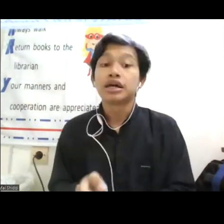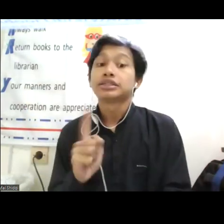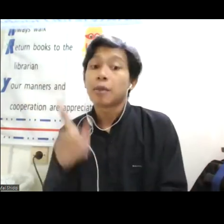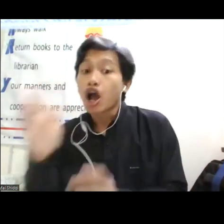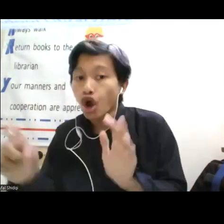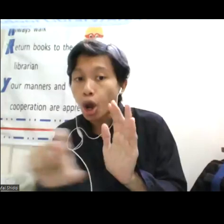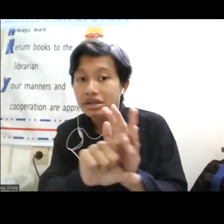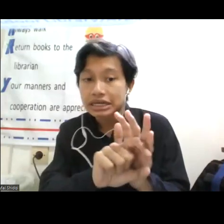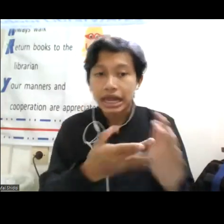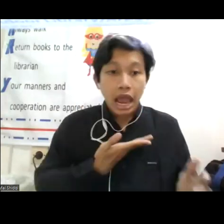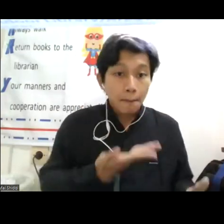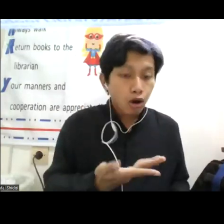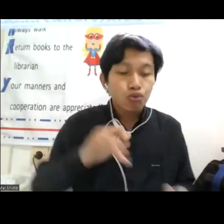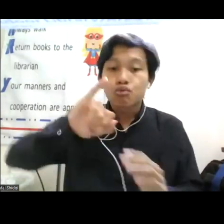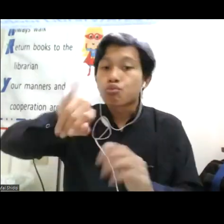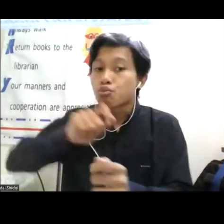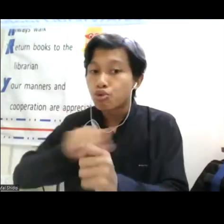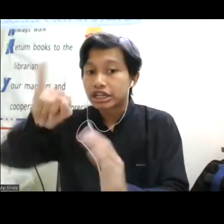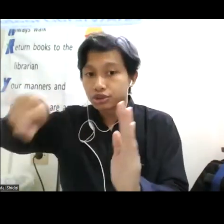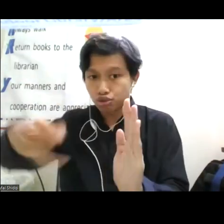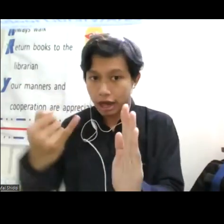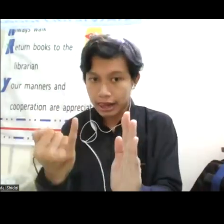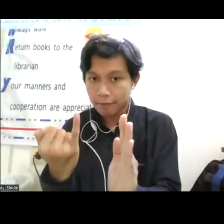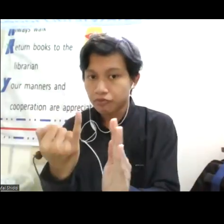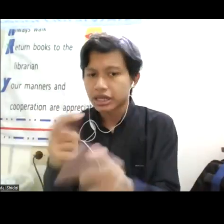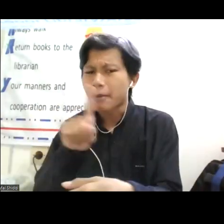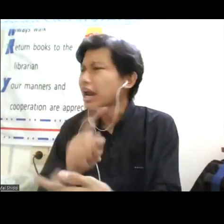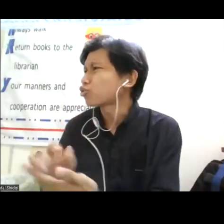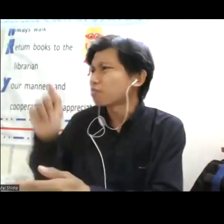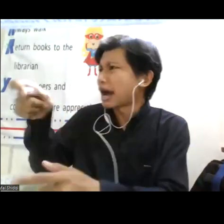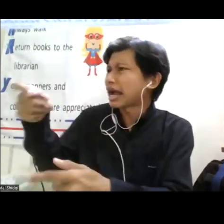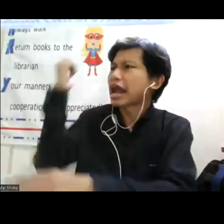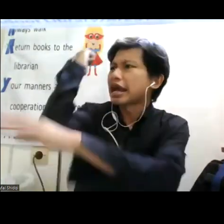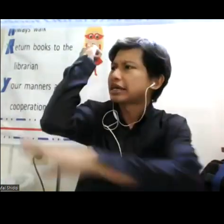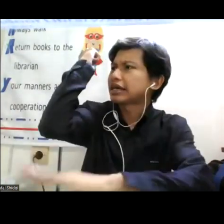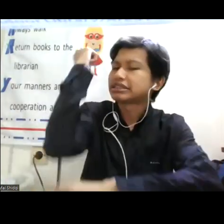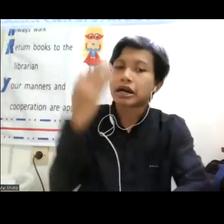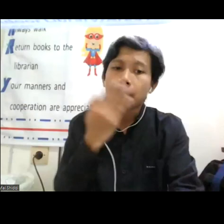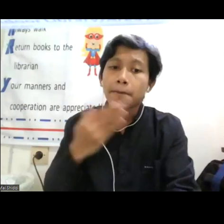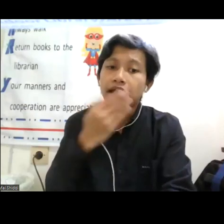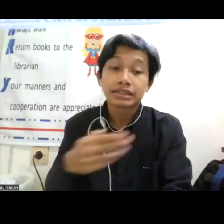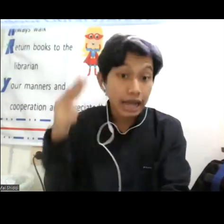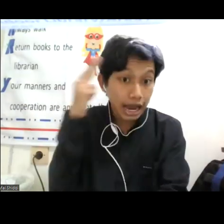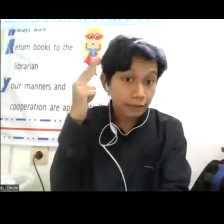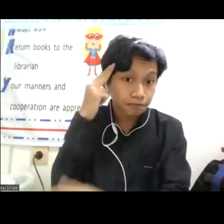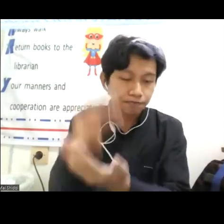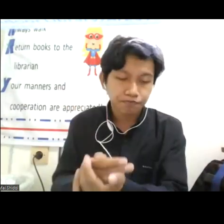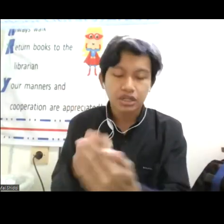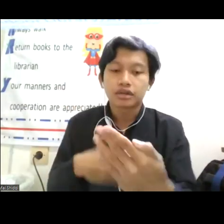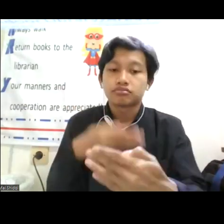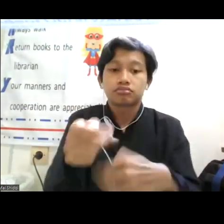memang secara manual gitu tapi ketik pengalaman saya ketika saya submit di jurnal